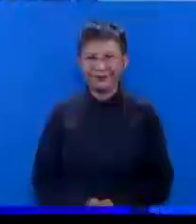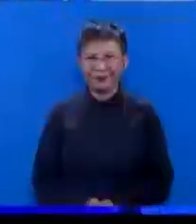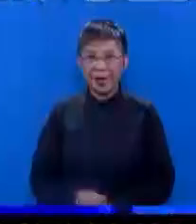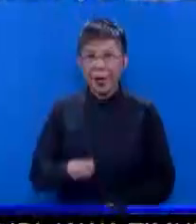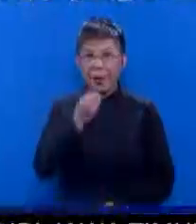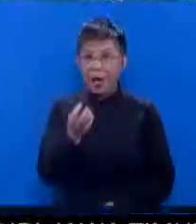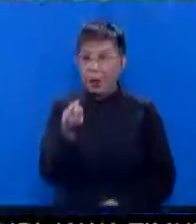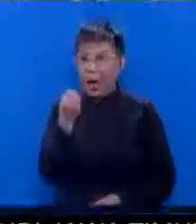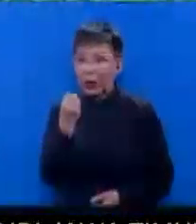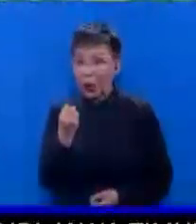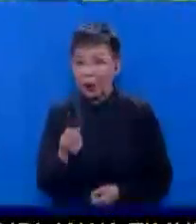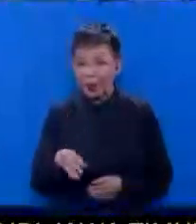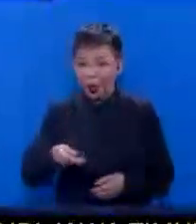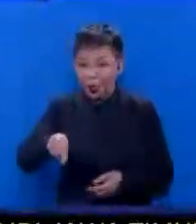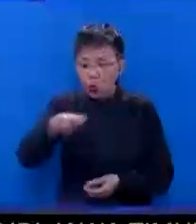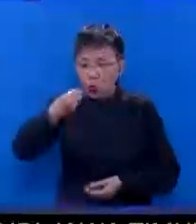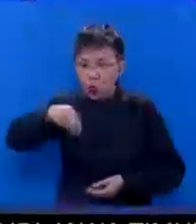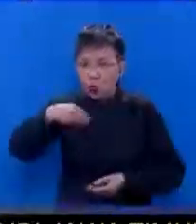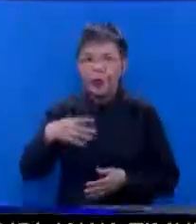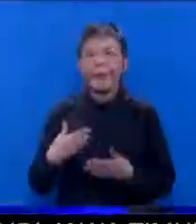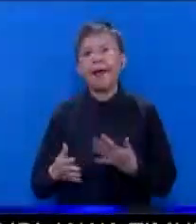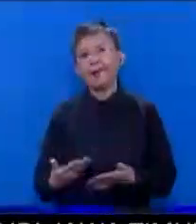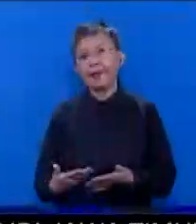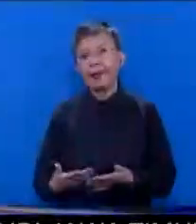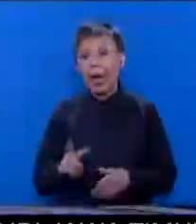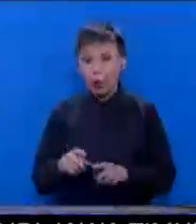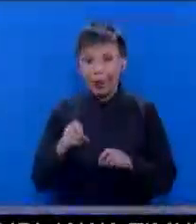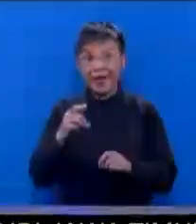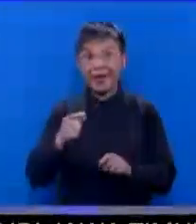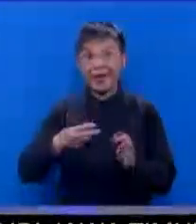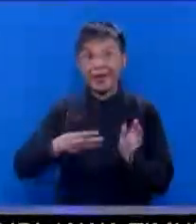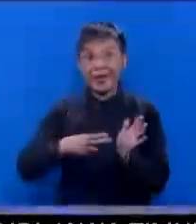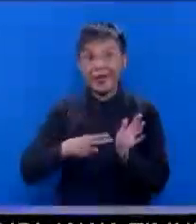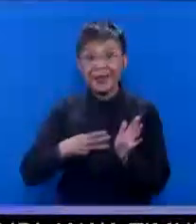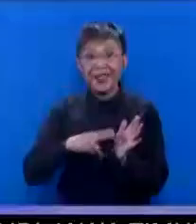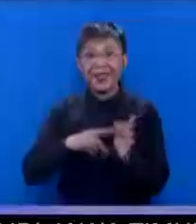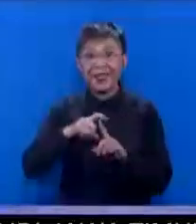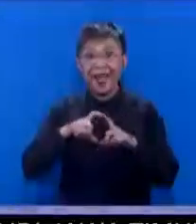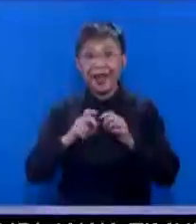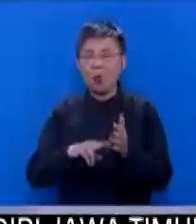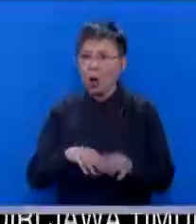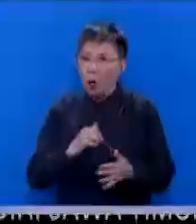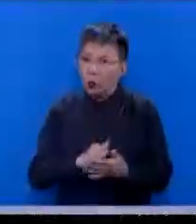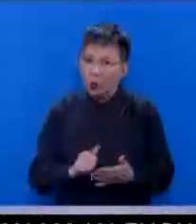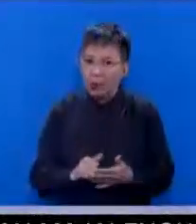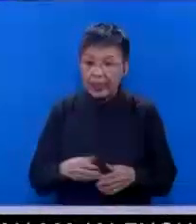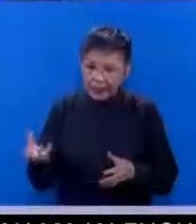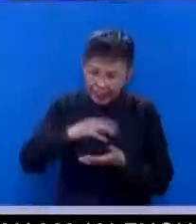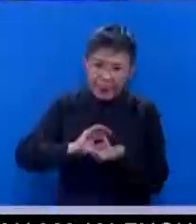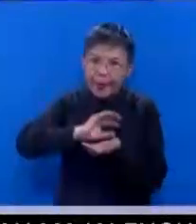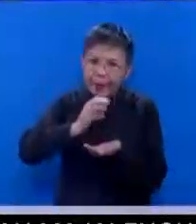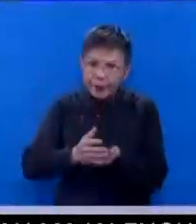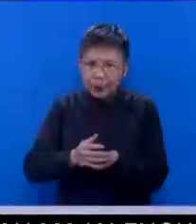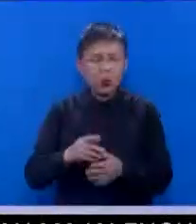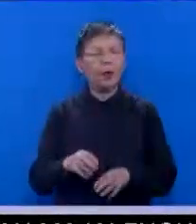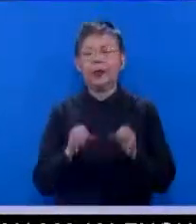Makan bakso pakai kuah sudah biasa. Kalau pakai rendang, ini baru spesial. Kalau perlu ditambah nasi putih, wah